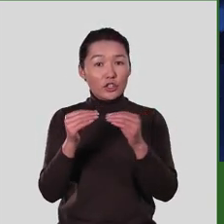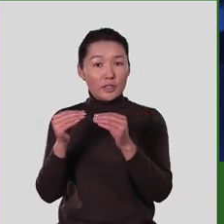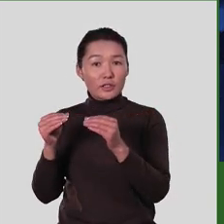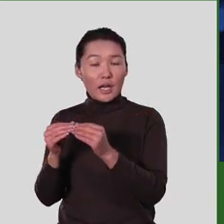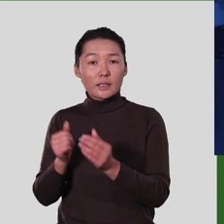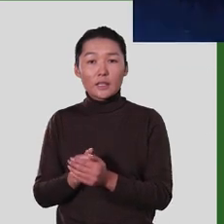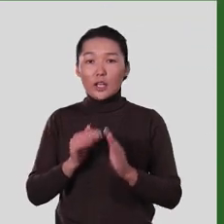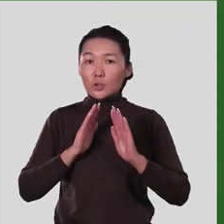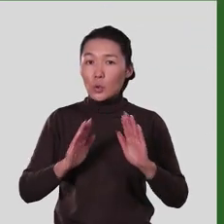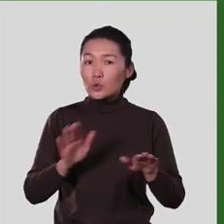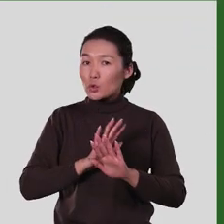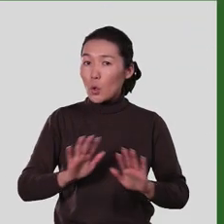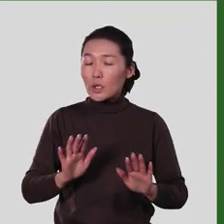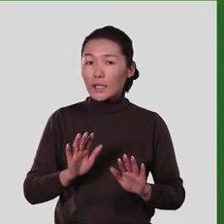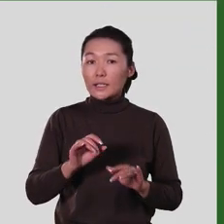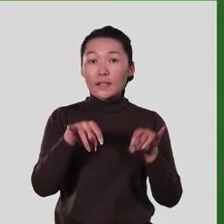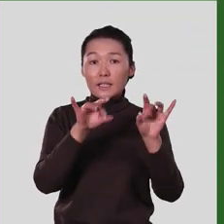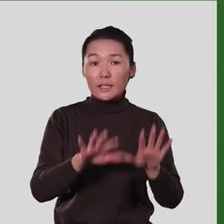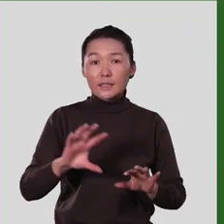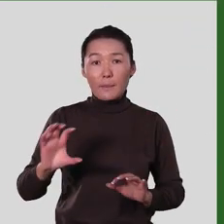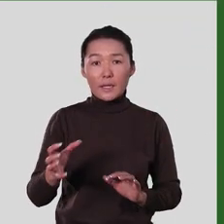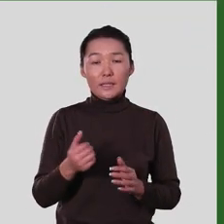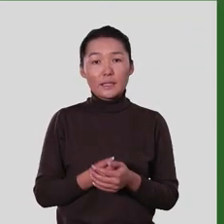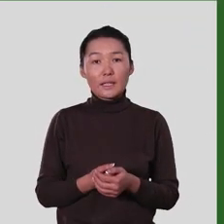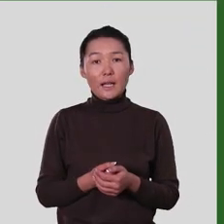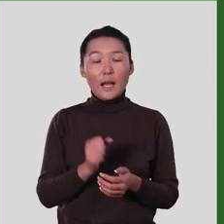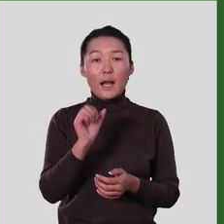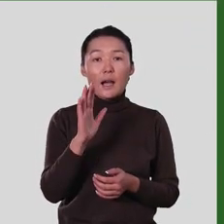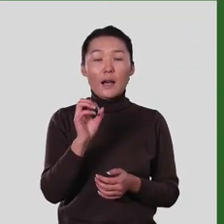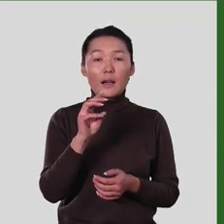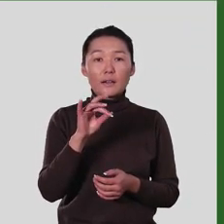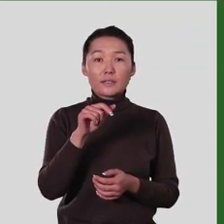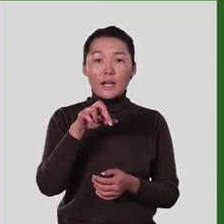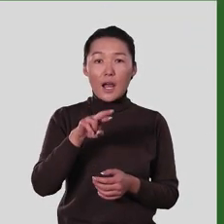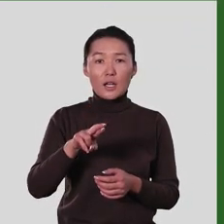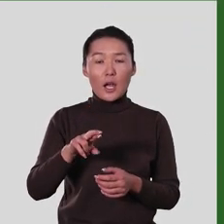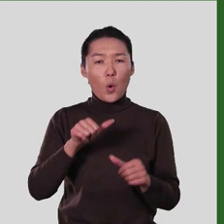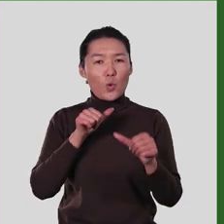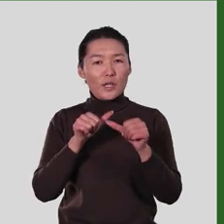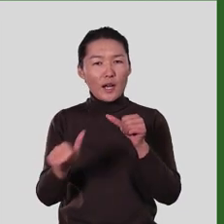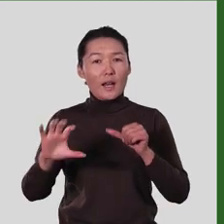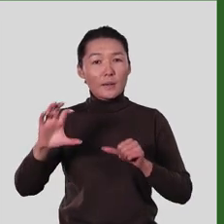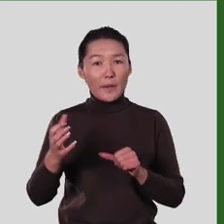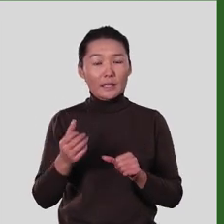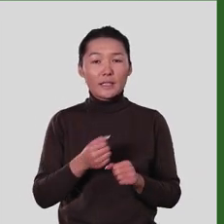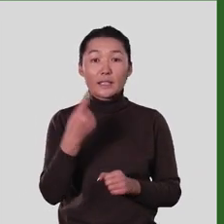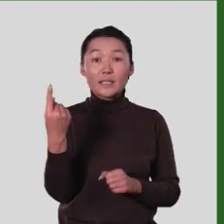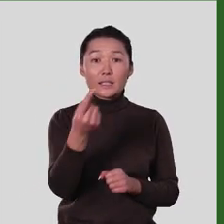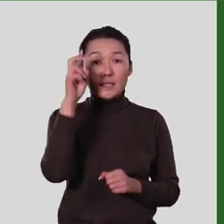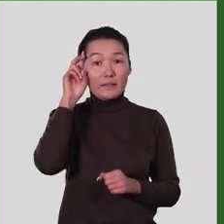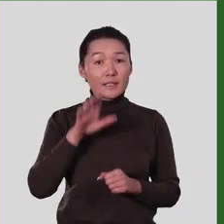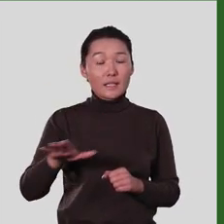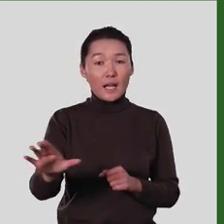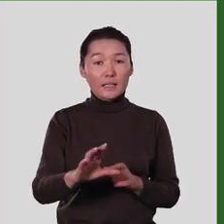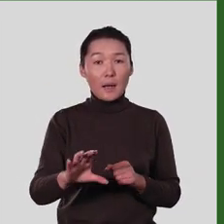но только не на австралийском материке. Австралия – уникальный материк, единственная страна